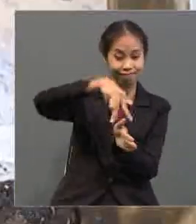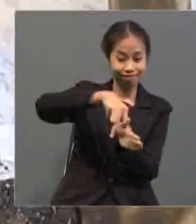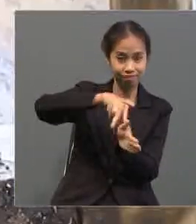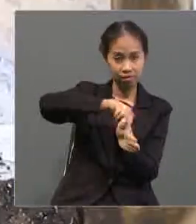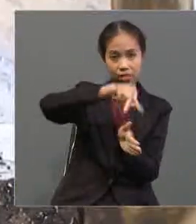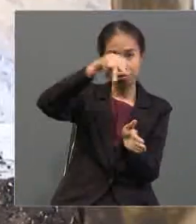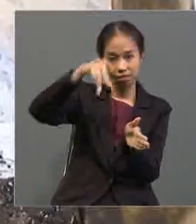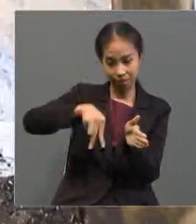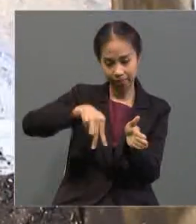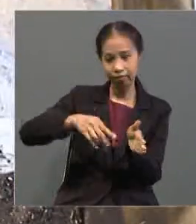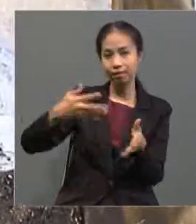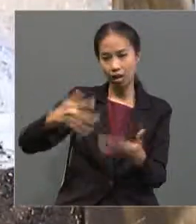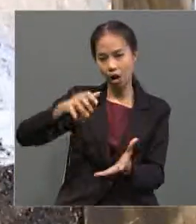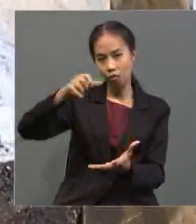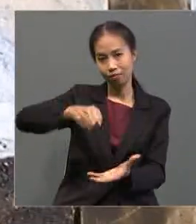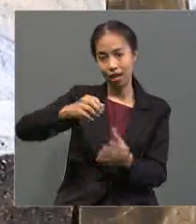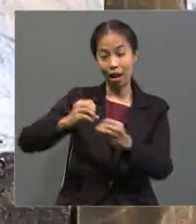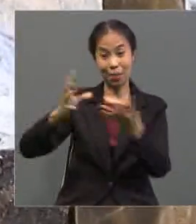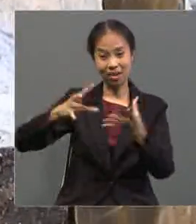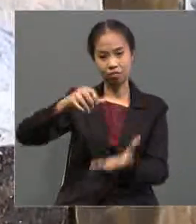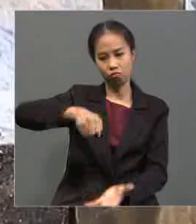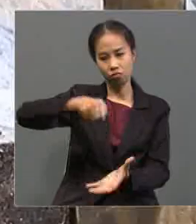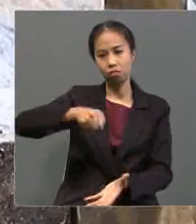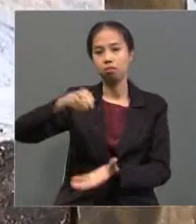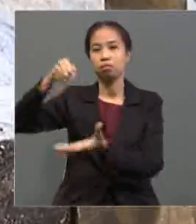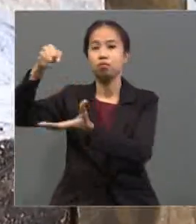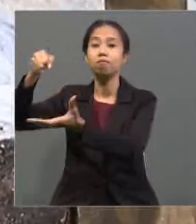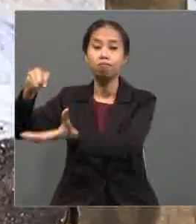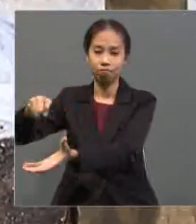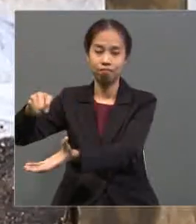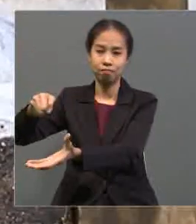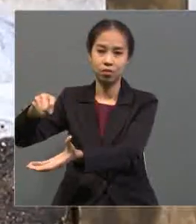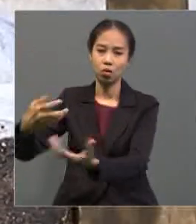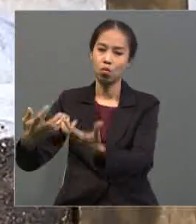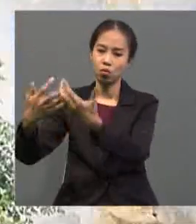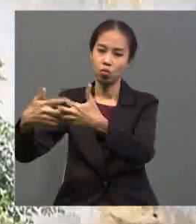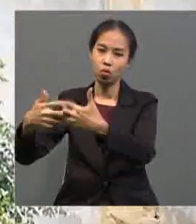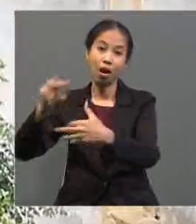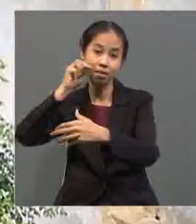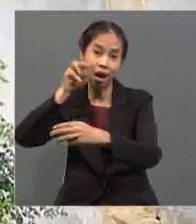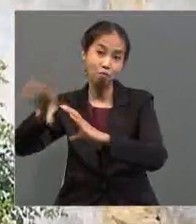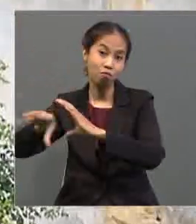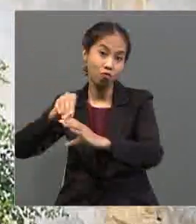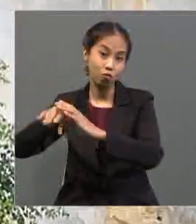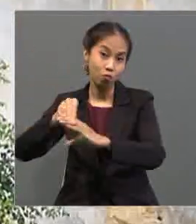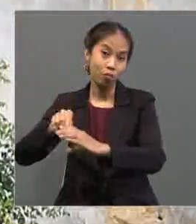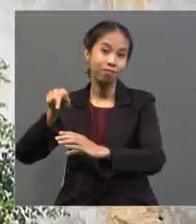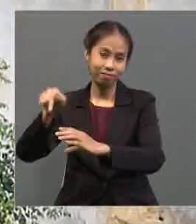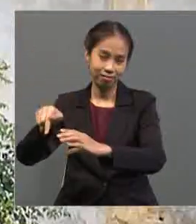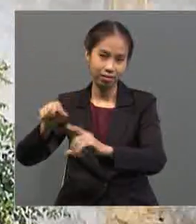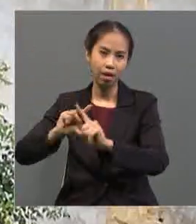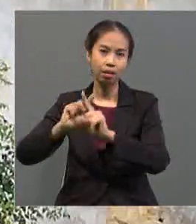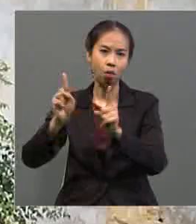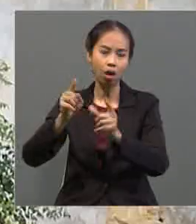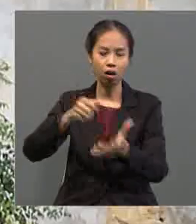แล้วเอาระเบิดเพลิงที่ใส่ในถังสีเนี่ยไปวางไว้ภายในเครื่องสูบน้ำบริเวณสวนศรีเมืองระหว่างนั้น